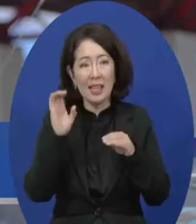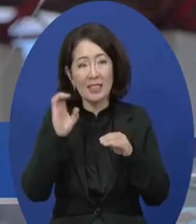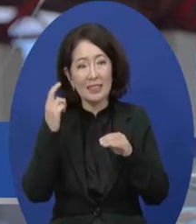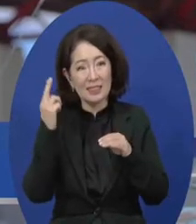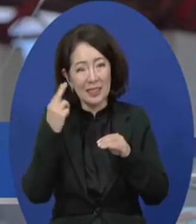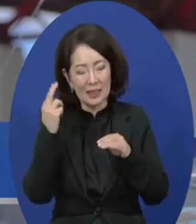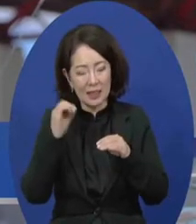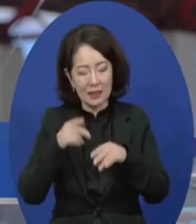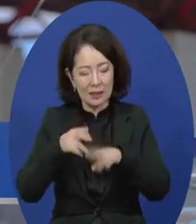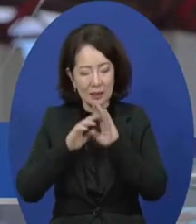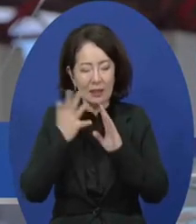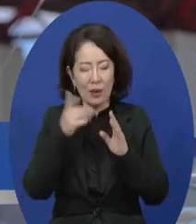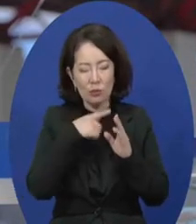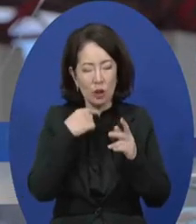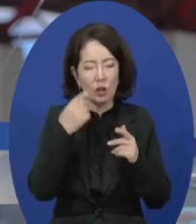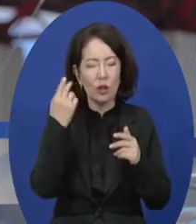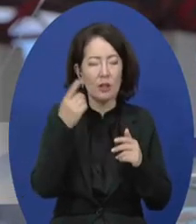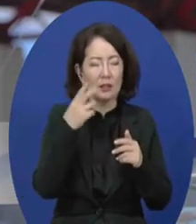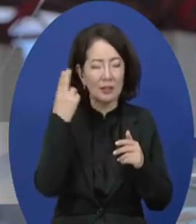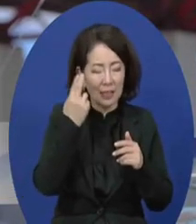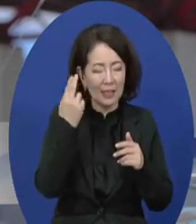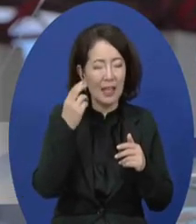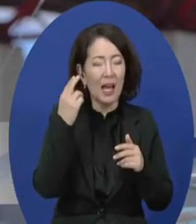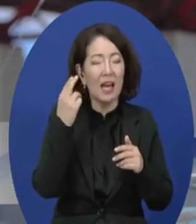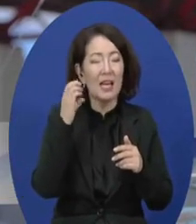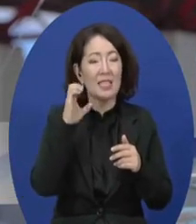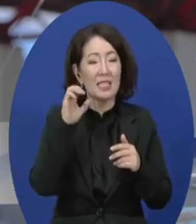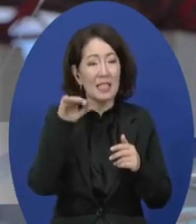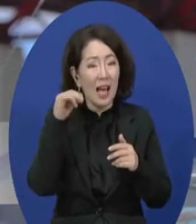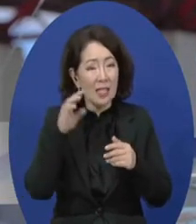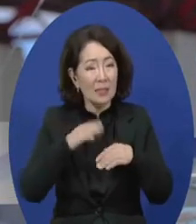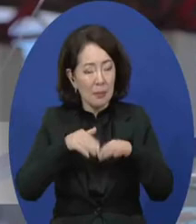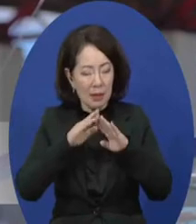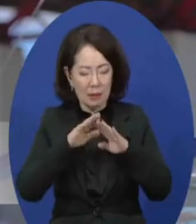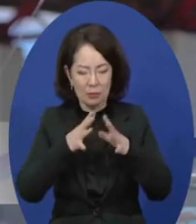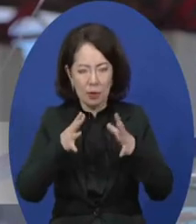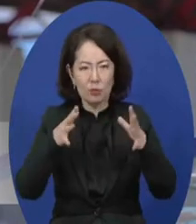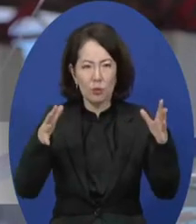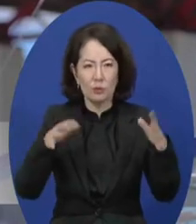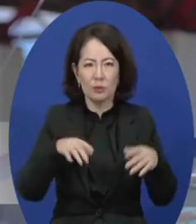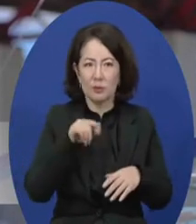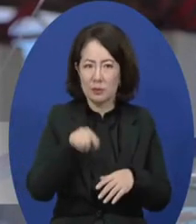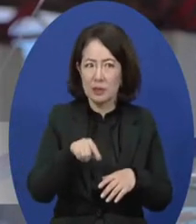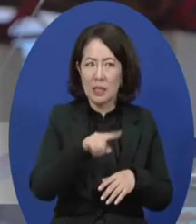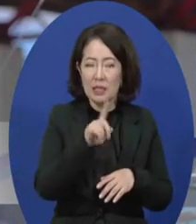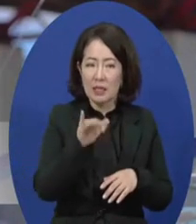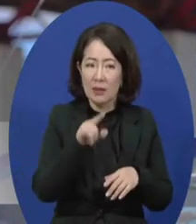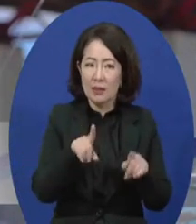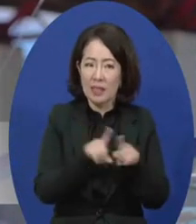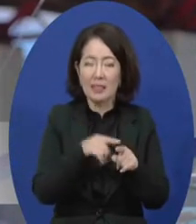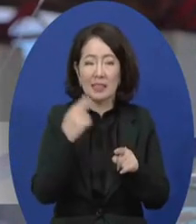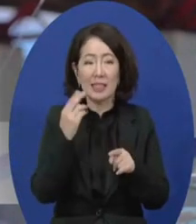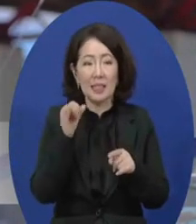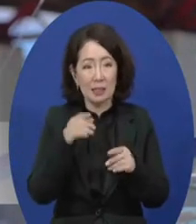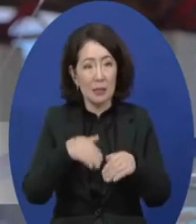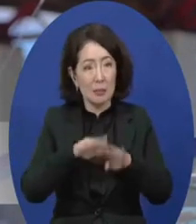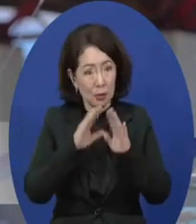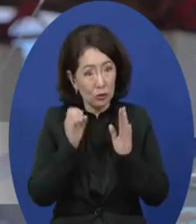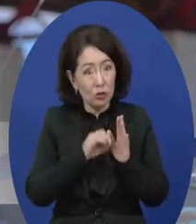оруулна. 5 толгой цахилгаан станц барина. Одоо ажиллаж байгаа станцуудаа өргөтгөн замтхан дүрлэл цахилгаан станц барих хэрэгтэй. Тэ